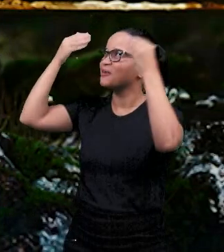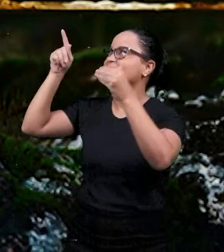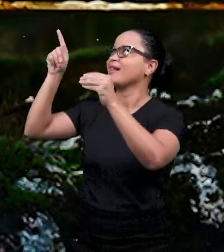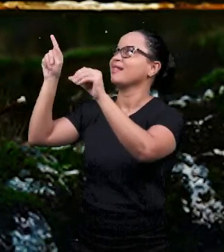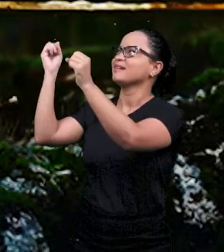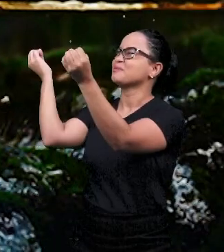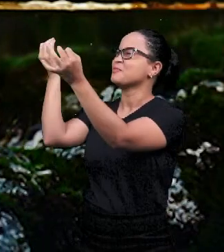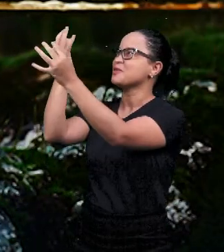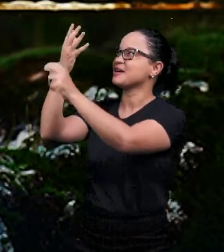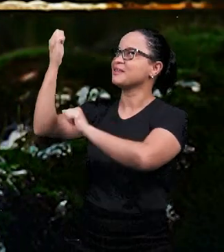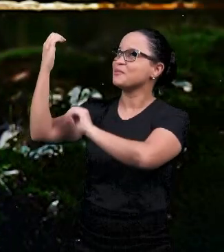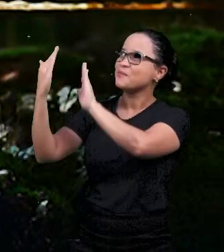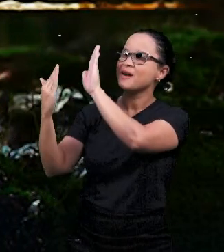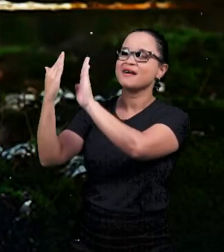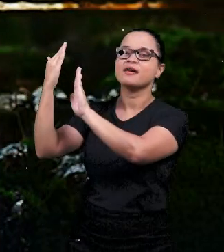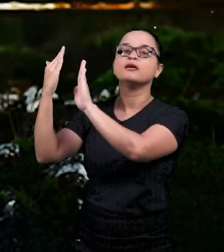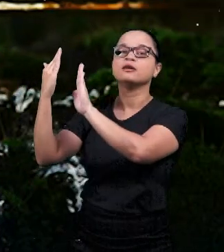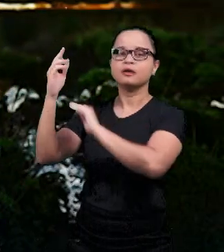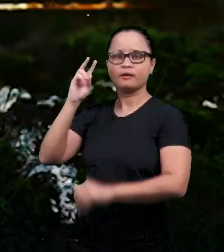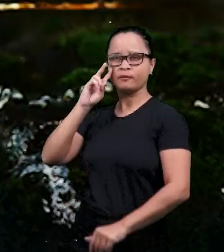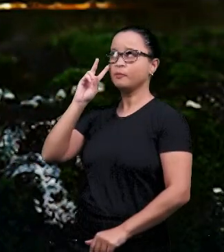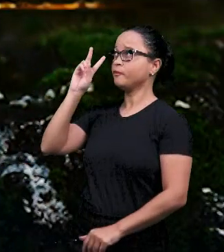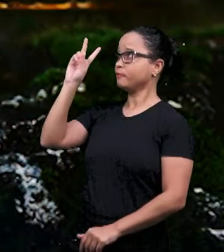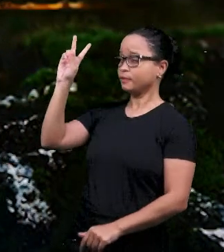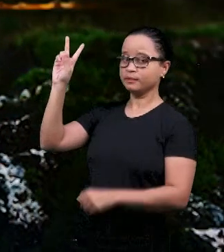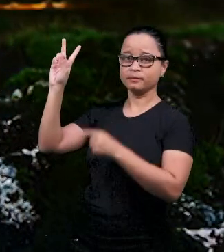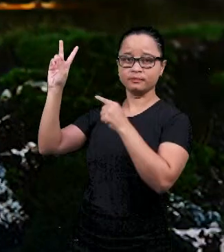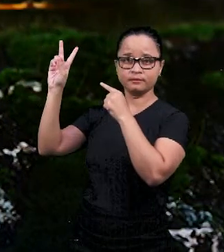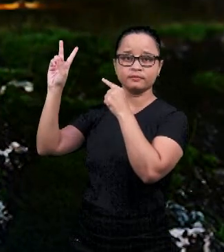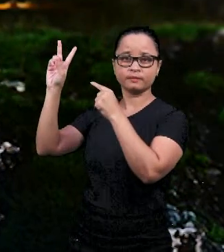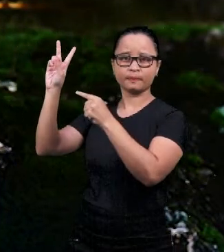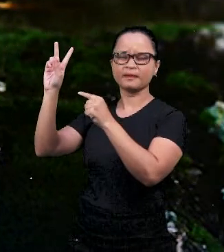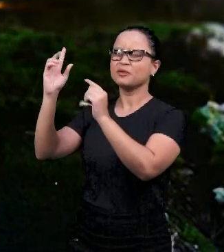Мы увидим Царя Славы.